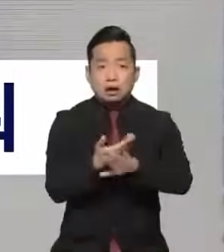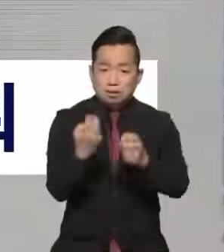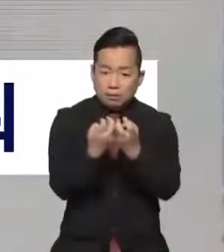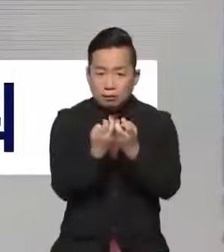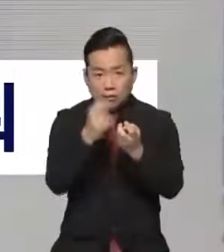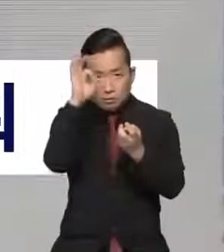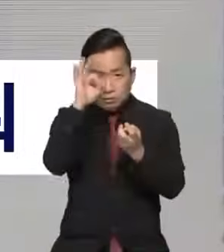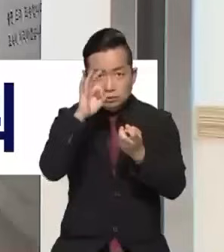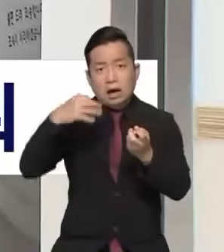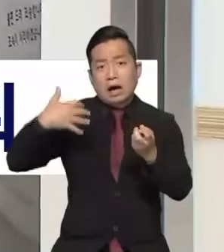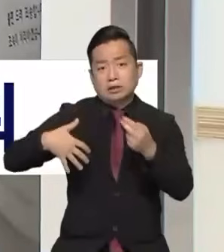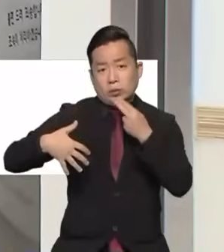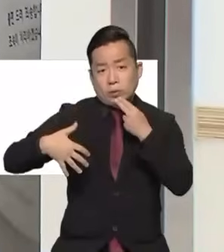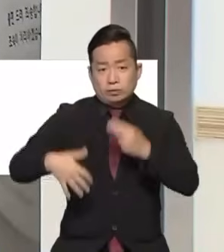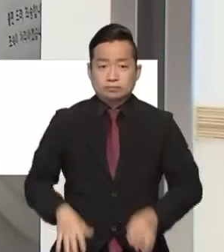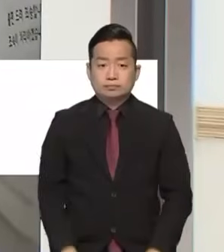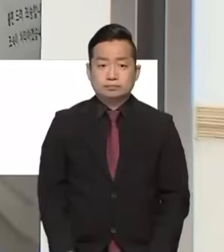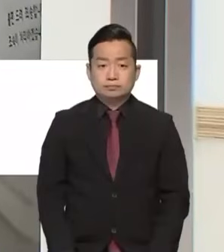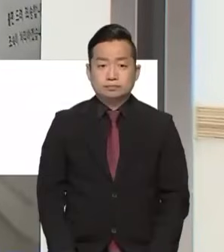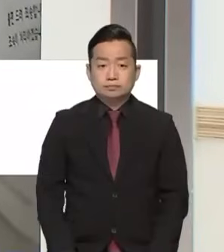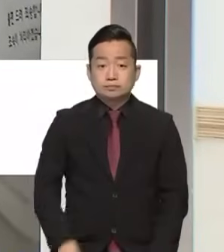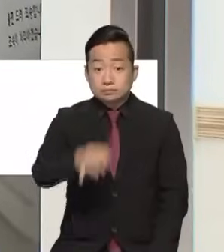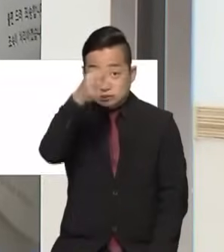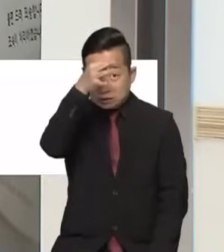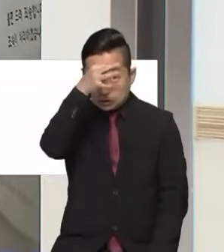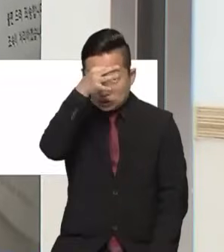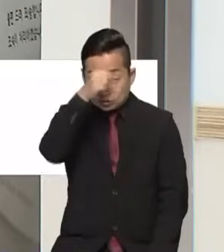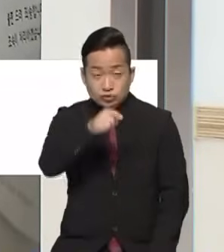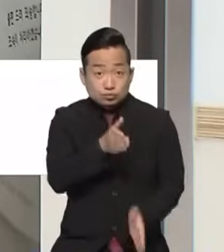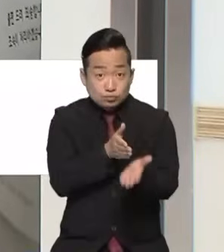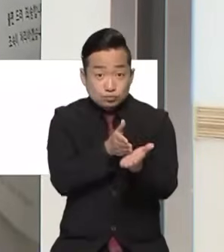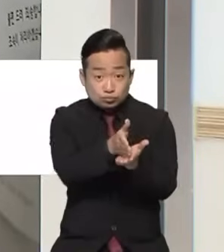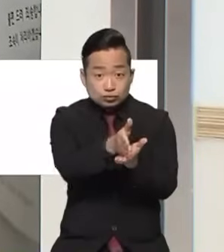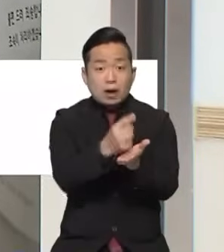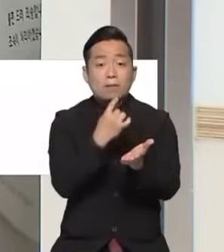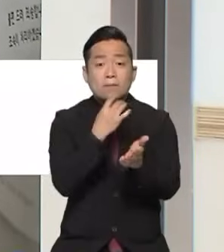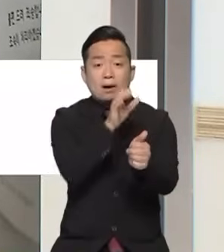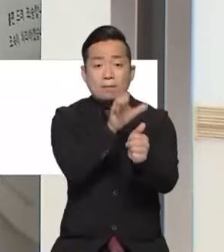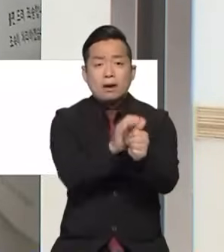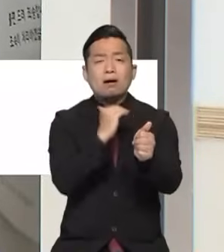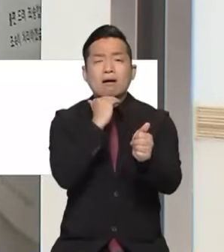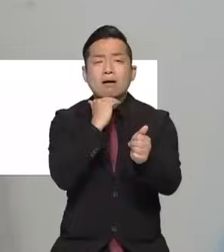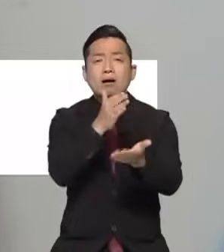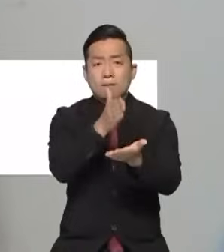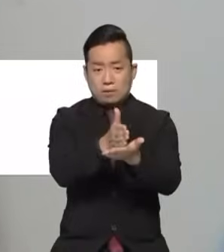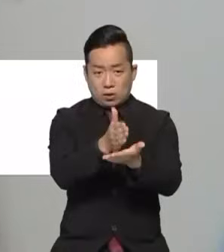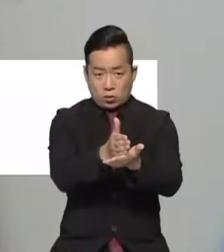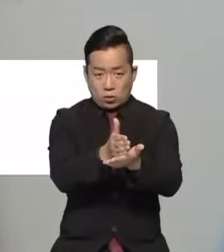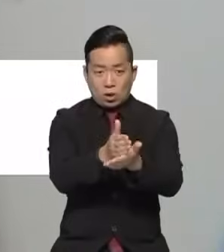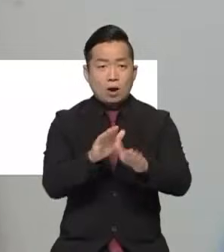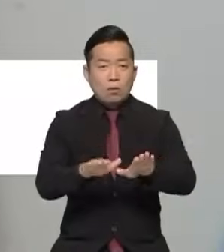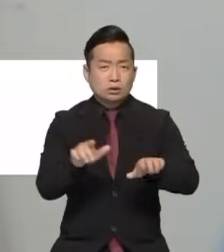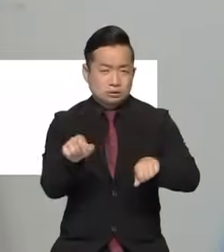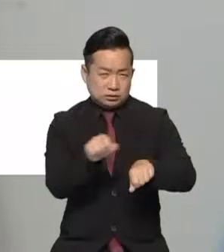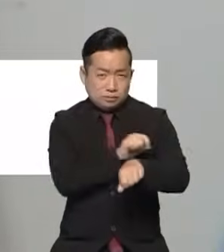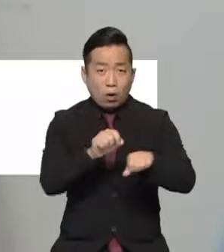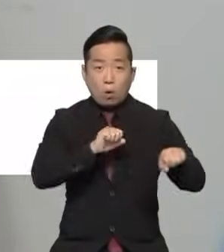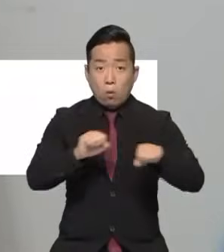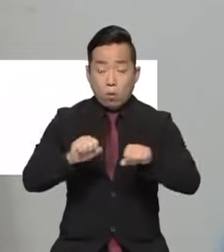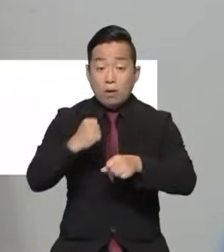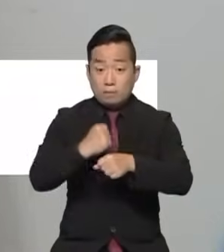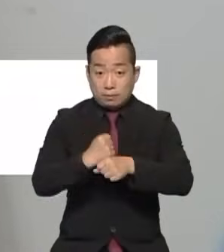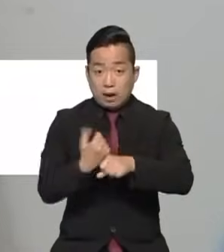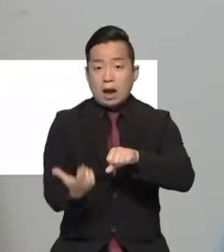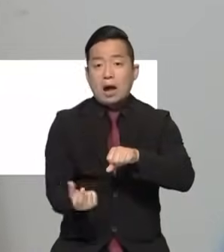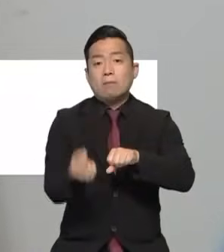없다는 점입니다. 이거는 기술 분야에서만 책임지도록 기다릴 것이 아니고 특단의 조치 사항을 만들어서